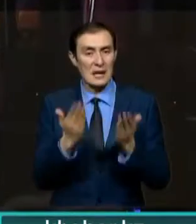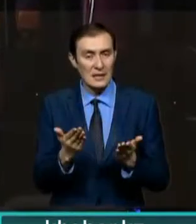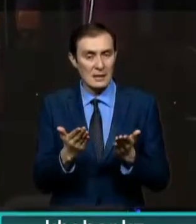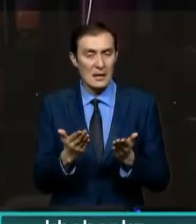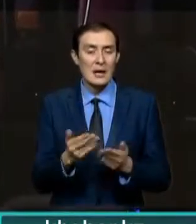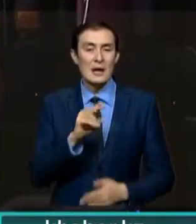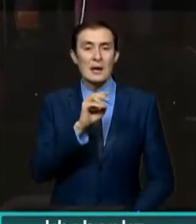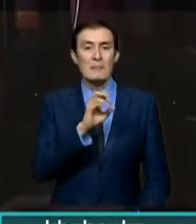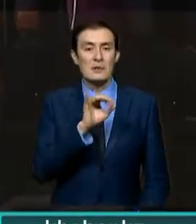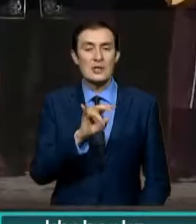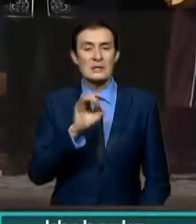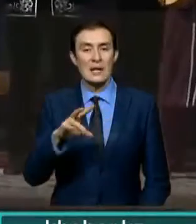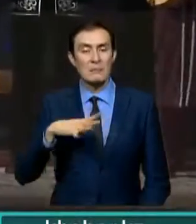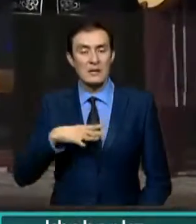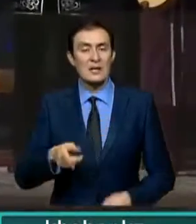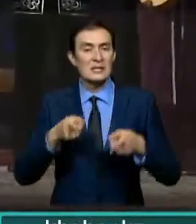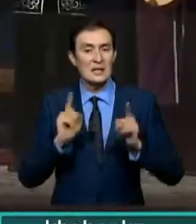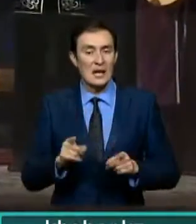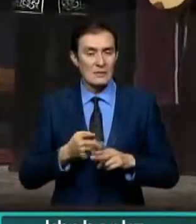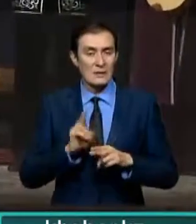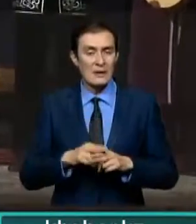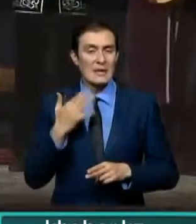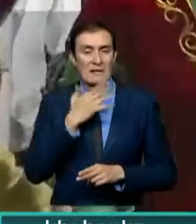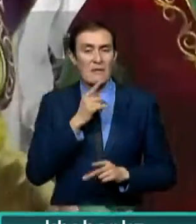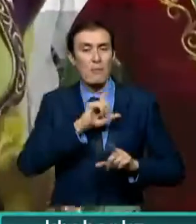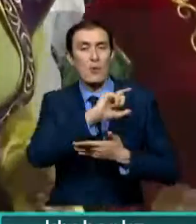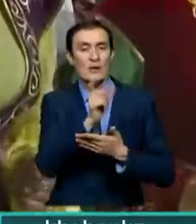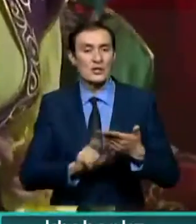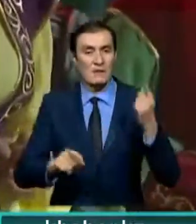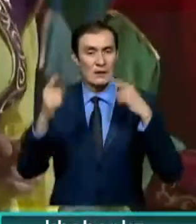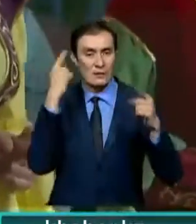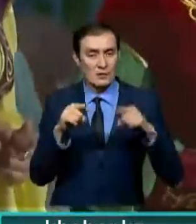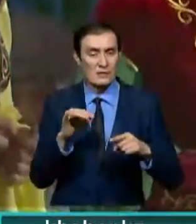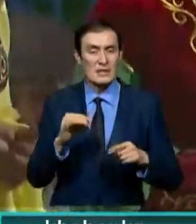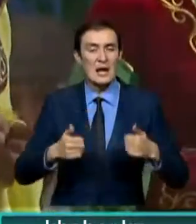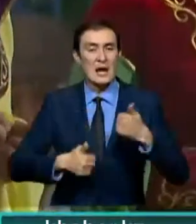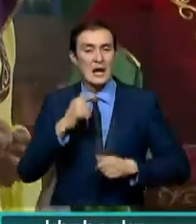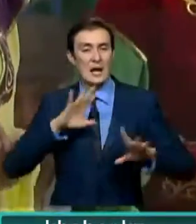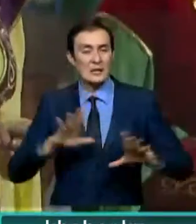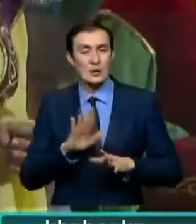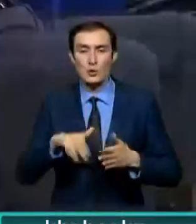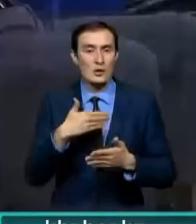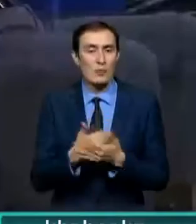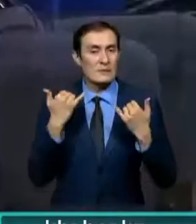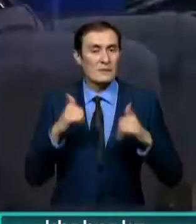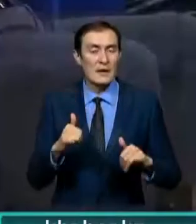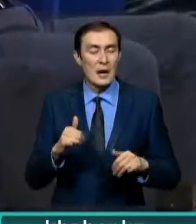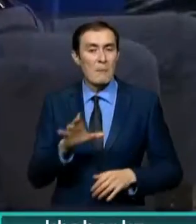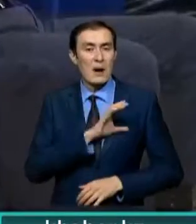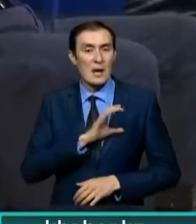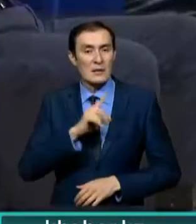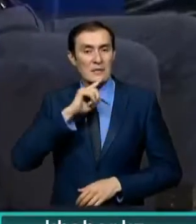сдержанные сары вошел в историю страны как настоящая жемчужина национального поэтического творчества ценителя it is a по сей день восхищается богатством языка поэтов